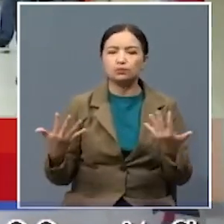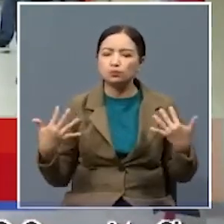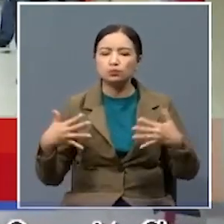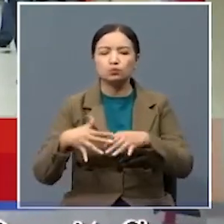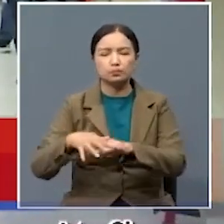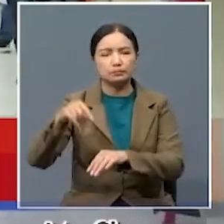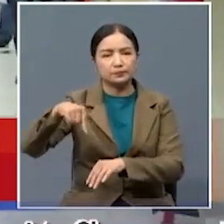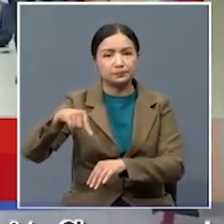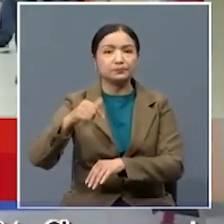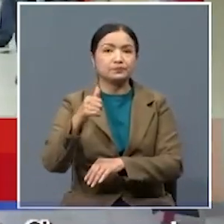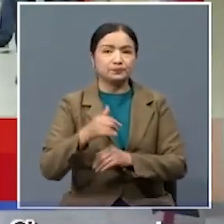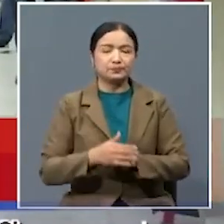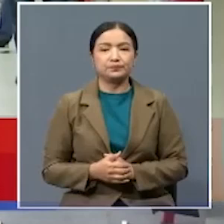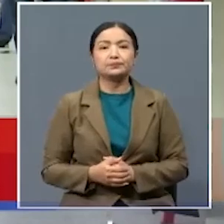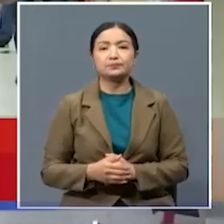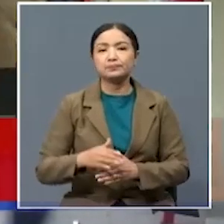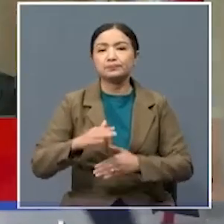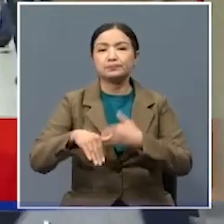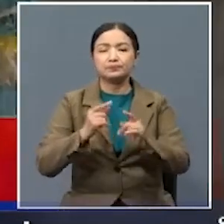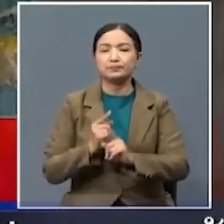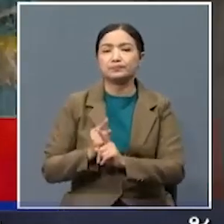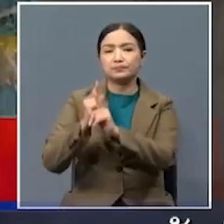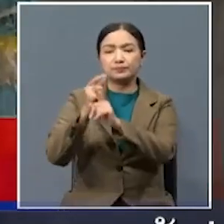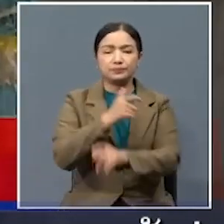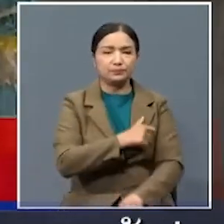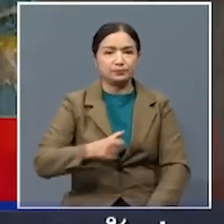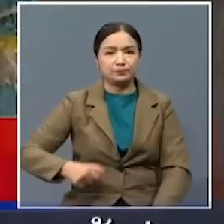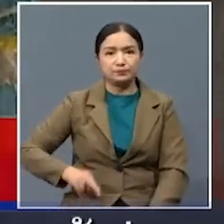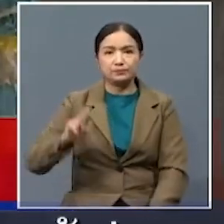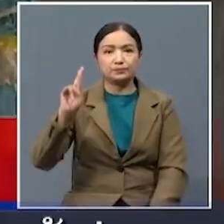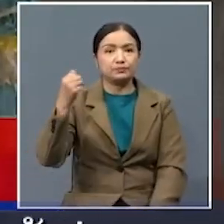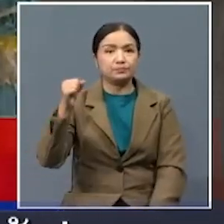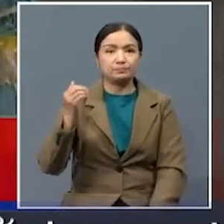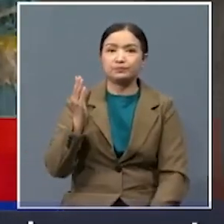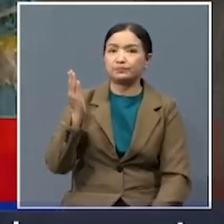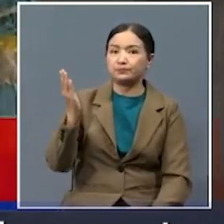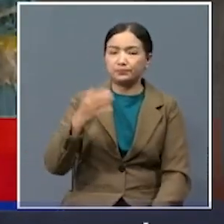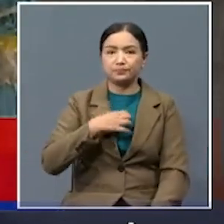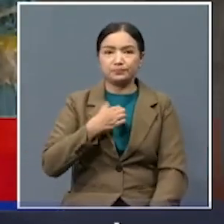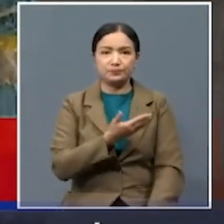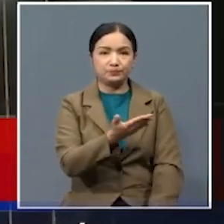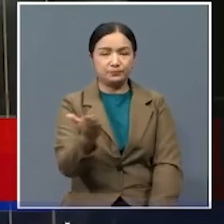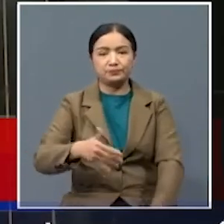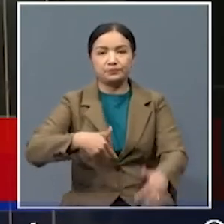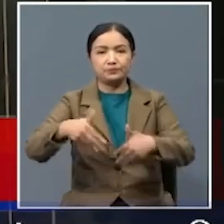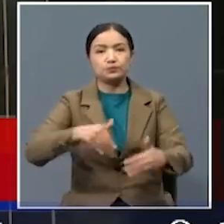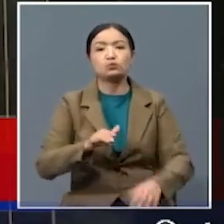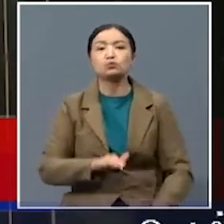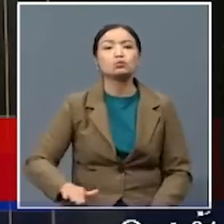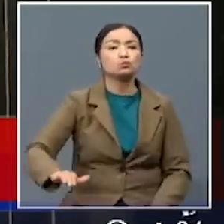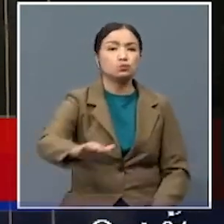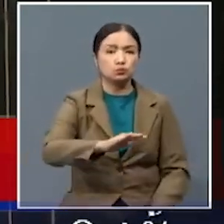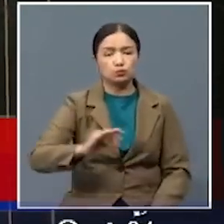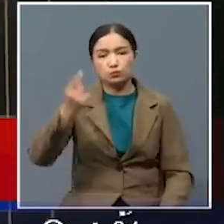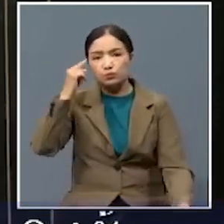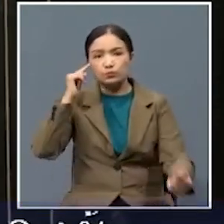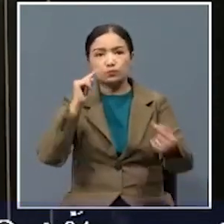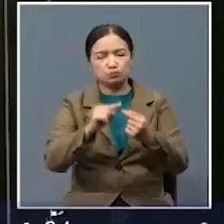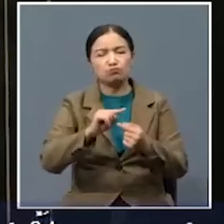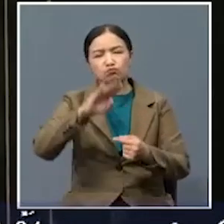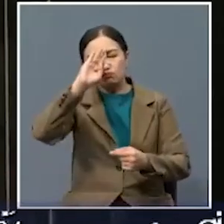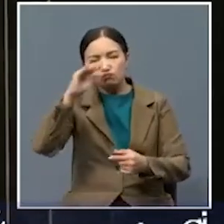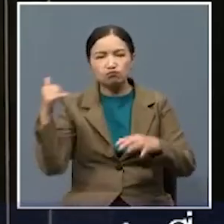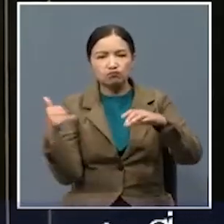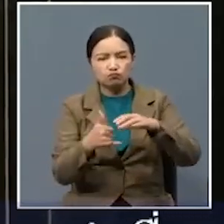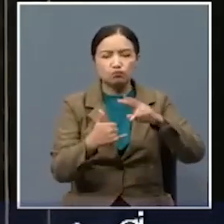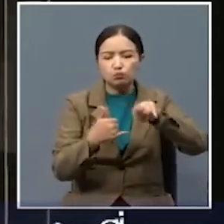าพยาบาลโดยเป็นไปตามพระราชปณิธานของพระบาทสมเด็จพระเจ้าอยู่หัวที่ต้องการให้ประชาชนทุกคนสามารถเข้าถึงการรักษาพยาบ